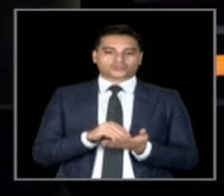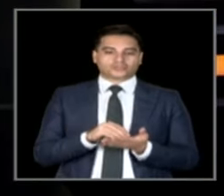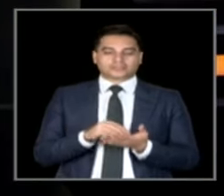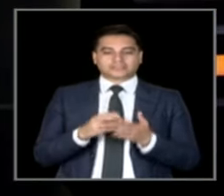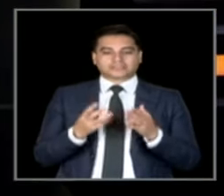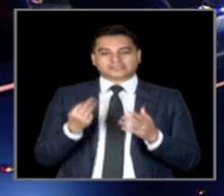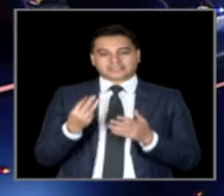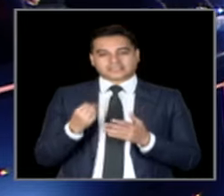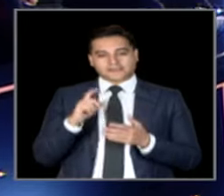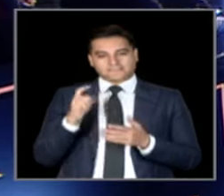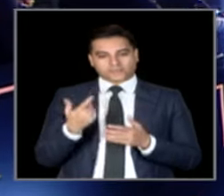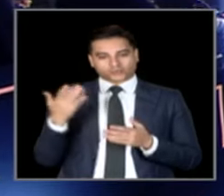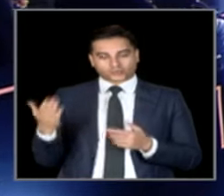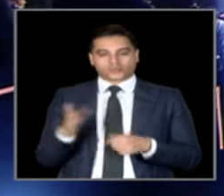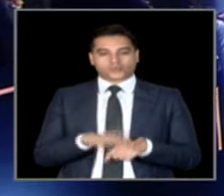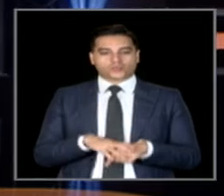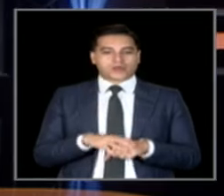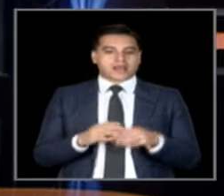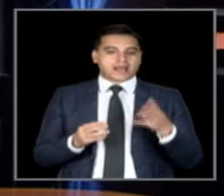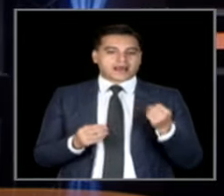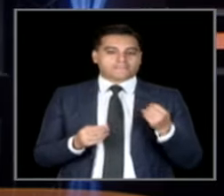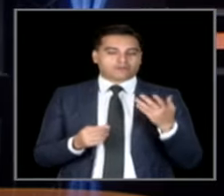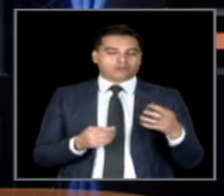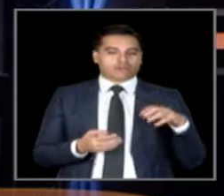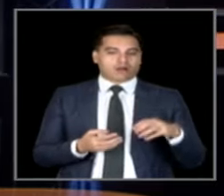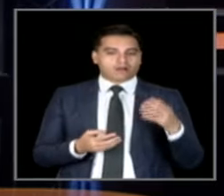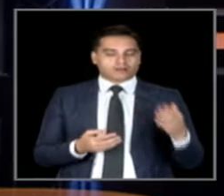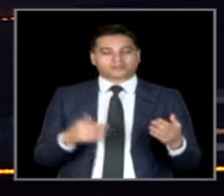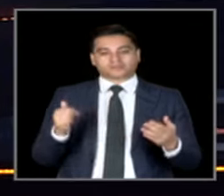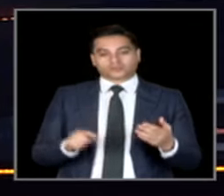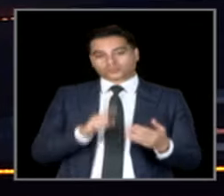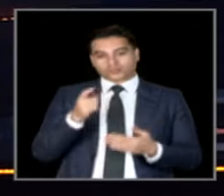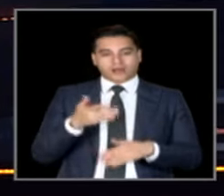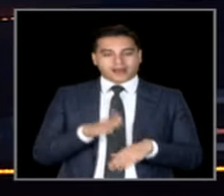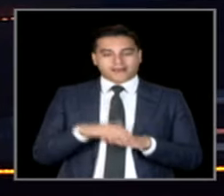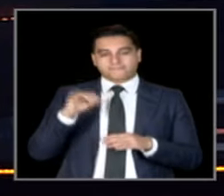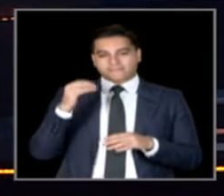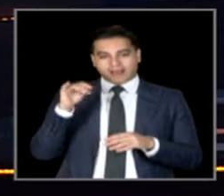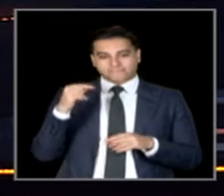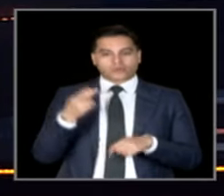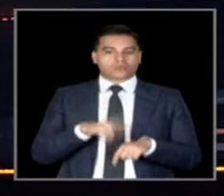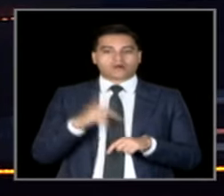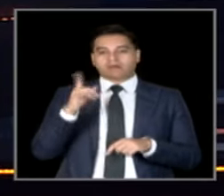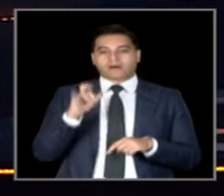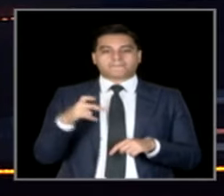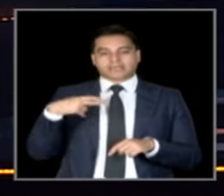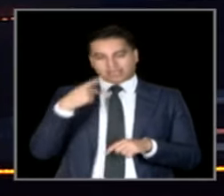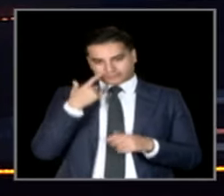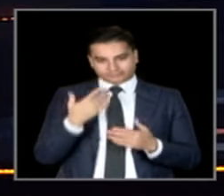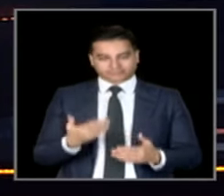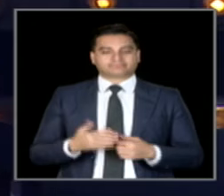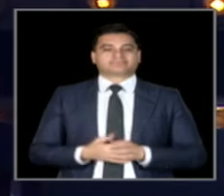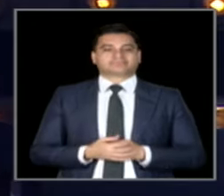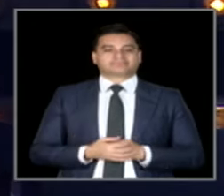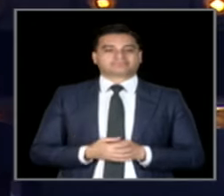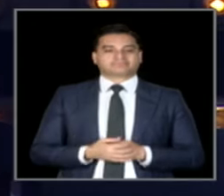المنصورة، 40 جامعة القاهرة. ربيع ومحمد محمود، محمد